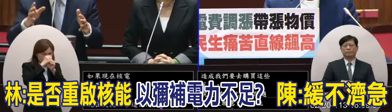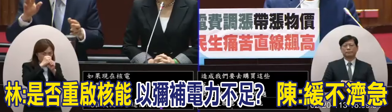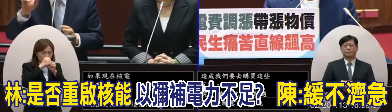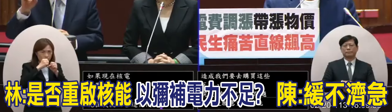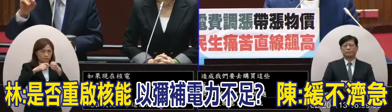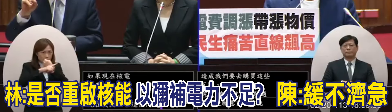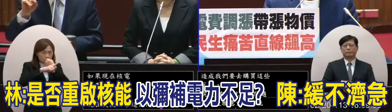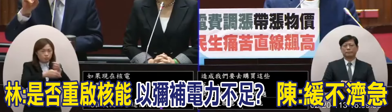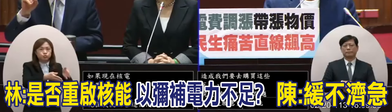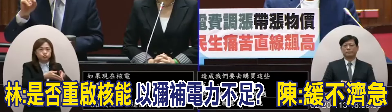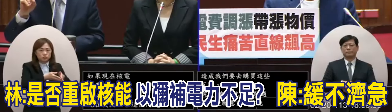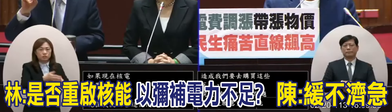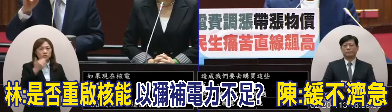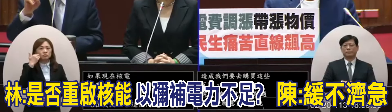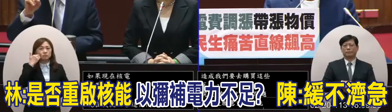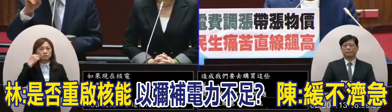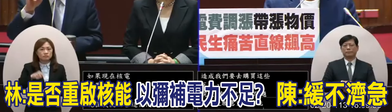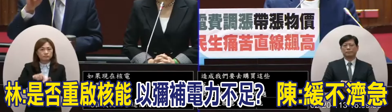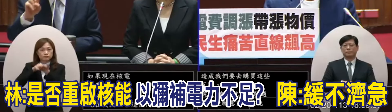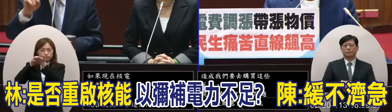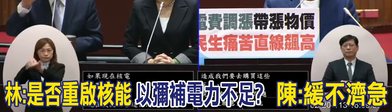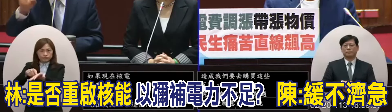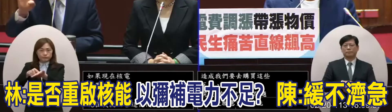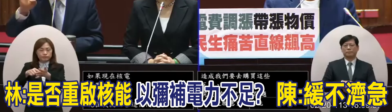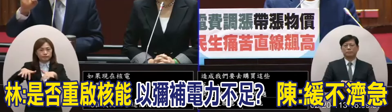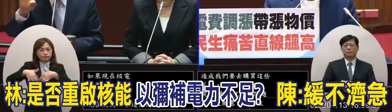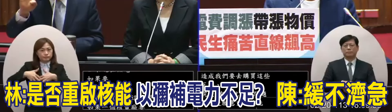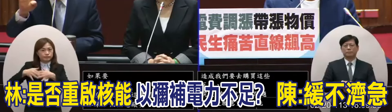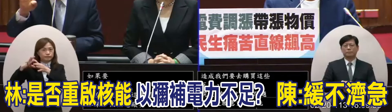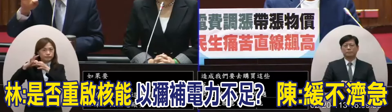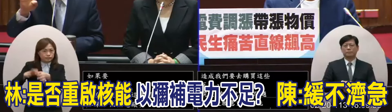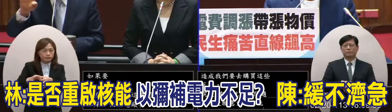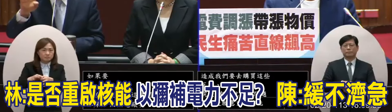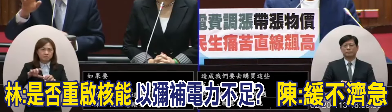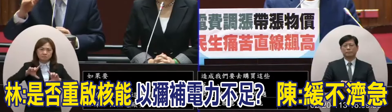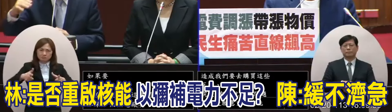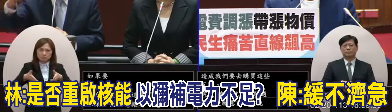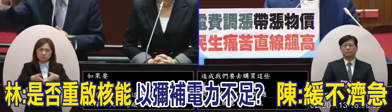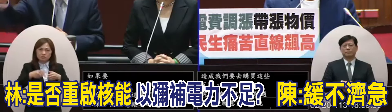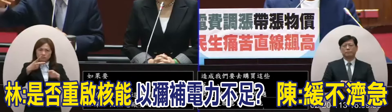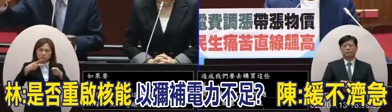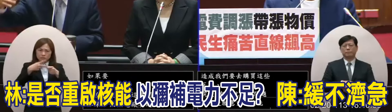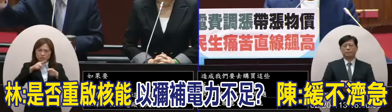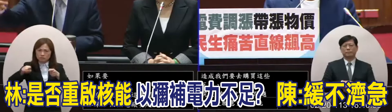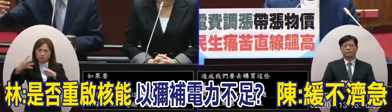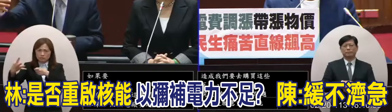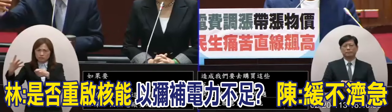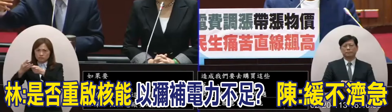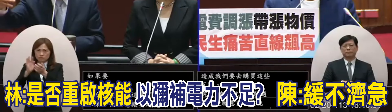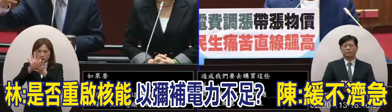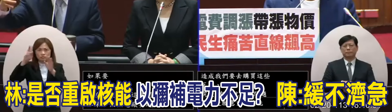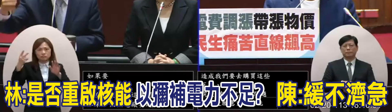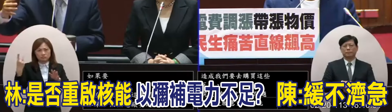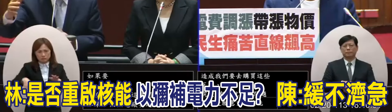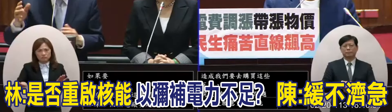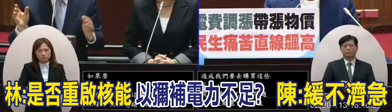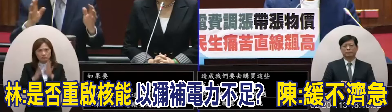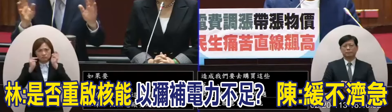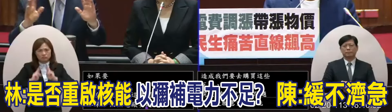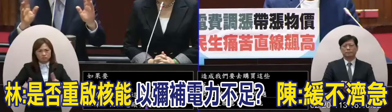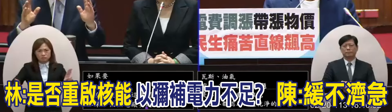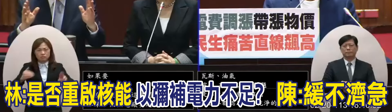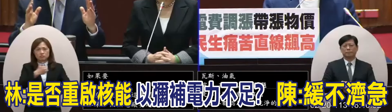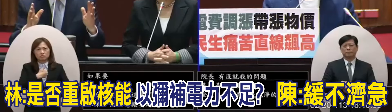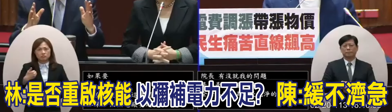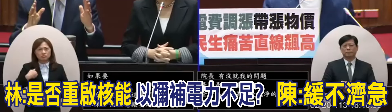延役的时候，也要到最起码2年到4年以后才能够再继续发电呢。那所以呢，